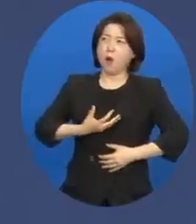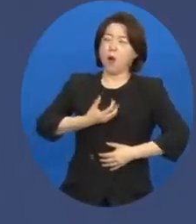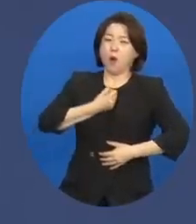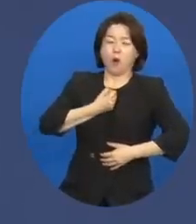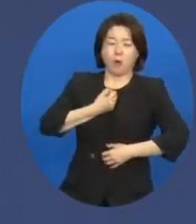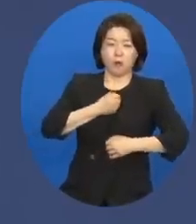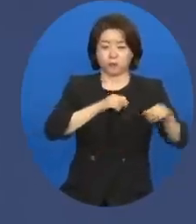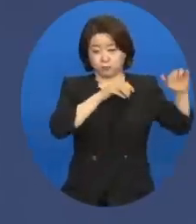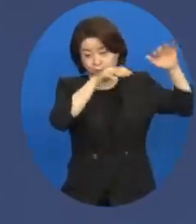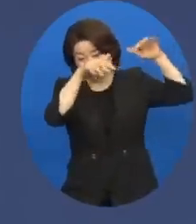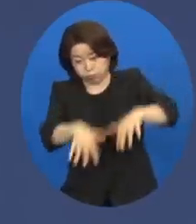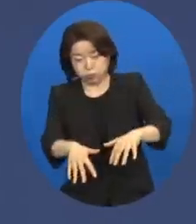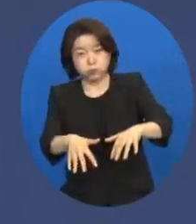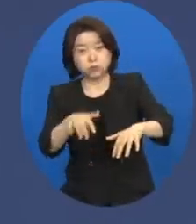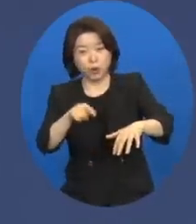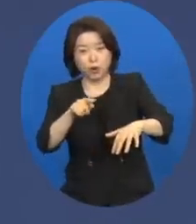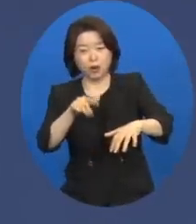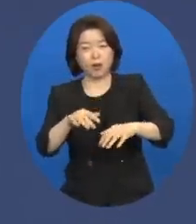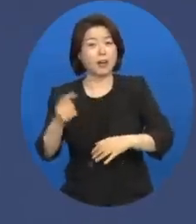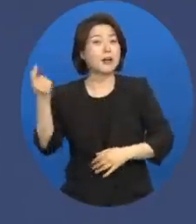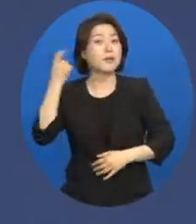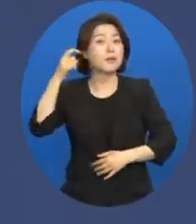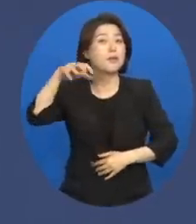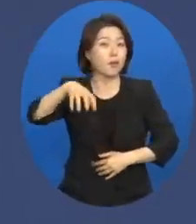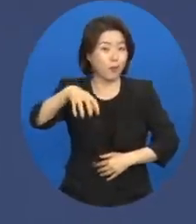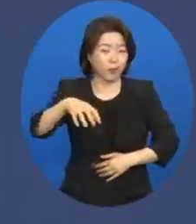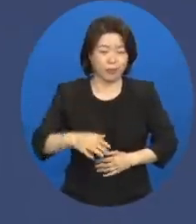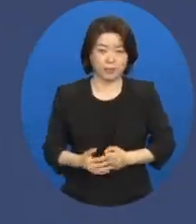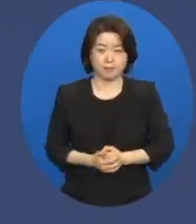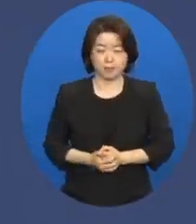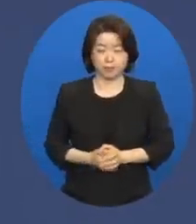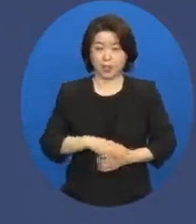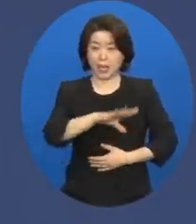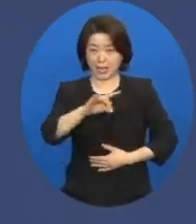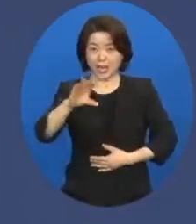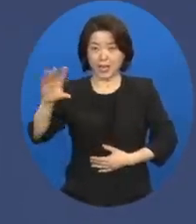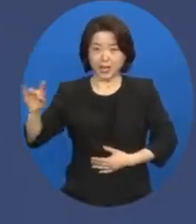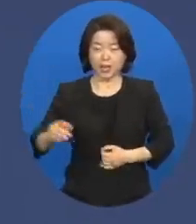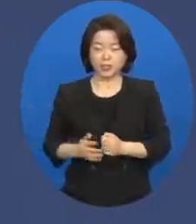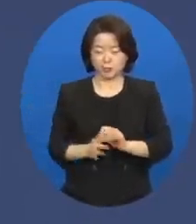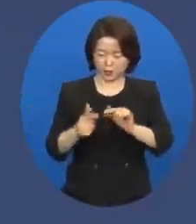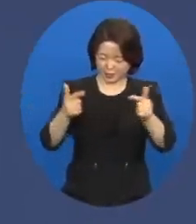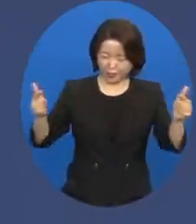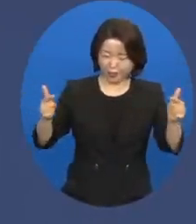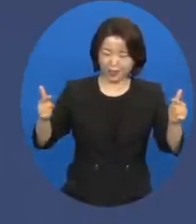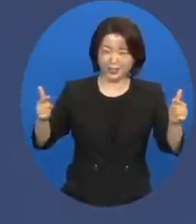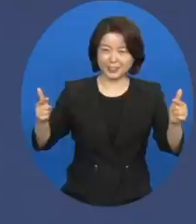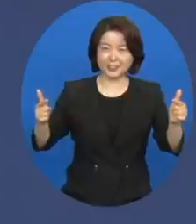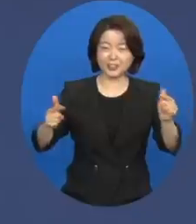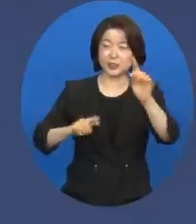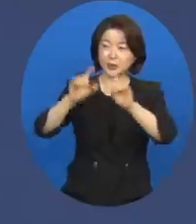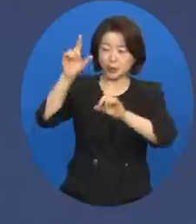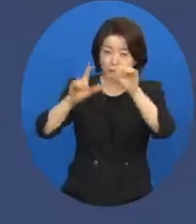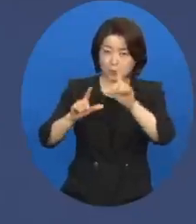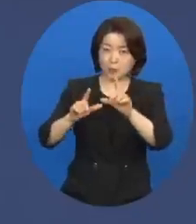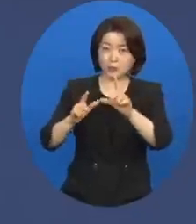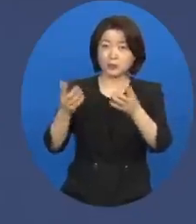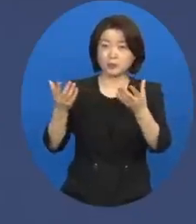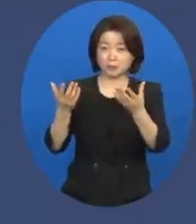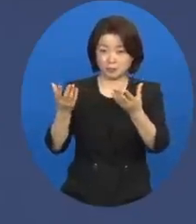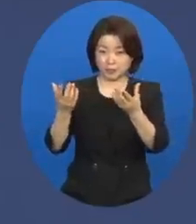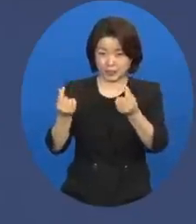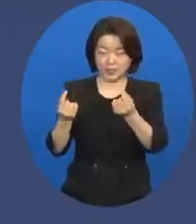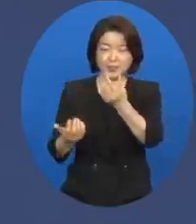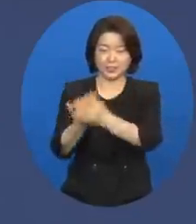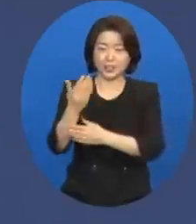쏟아지는 그런 소리가 나는 그곳에 거기에 이렇게 가끔 뭐 여러 가지 유형의 뭐 그런 일들이 일어나지만